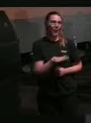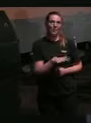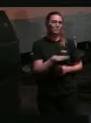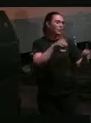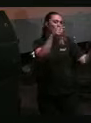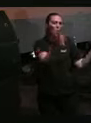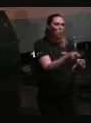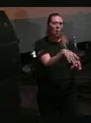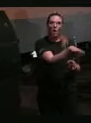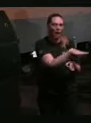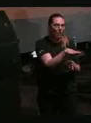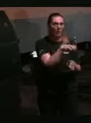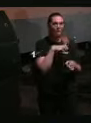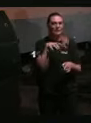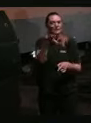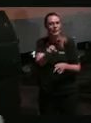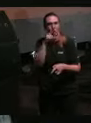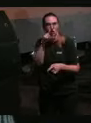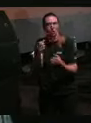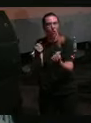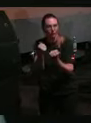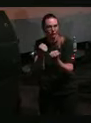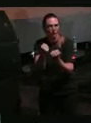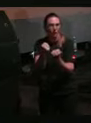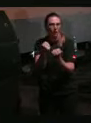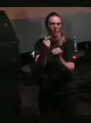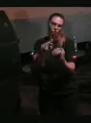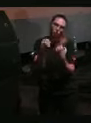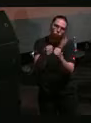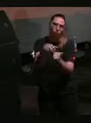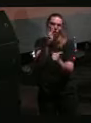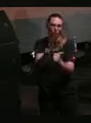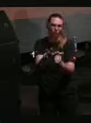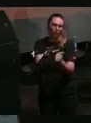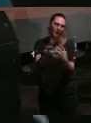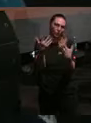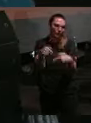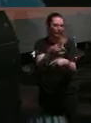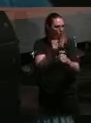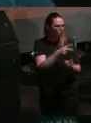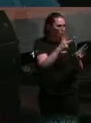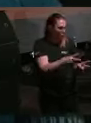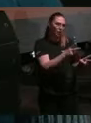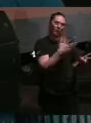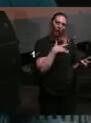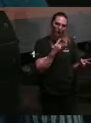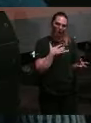for å få tilgang på ny kraft, for å få I gang den grønne industrien, og da må vi jo bruke det vi allerede